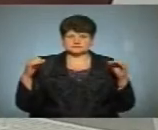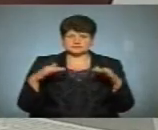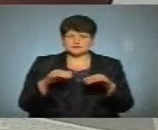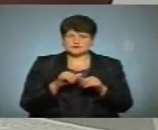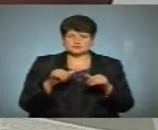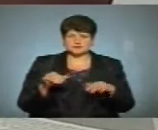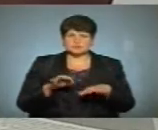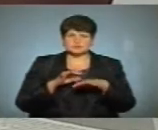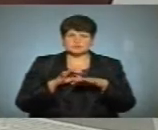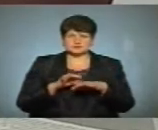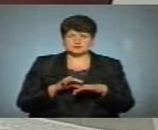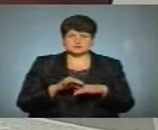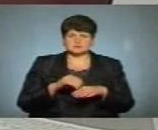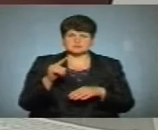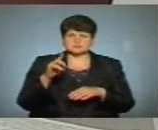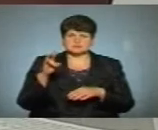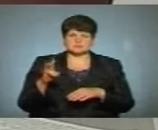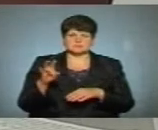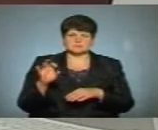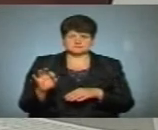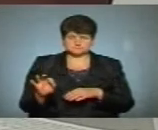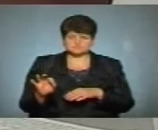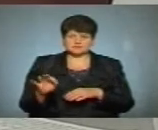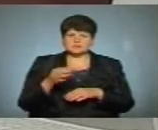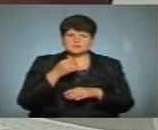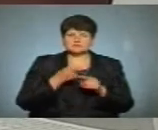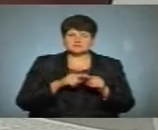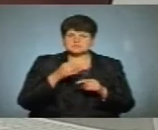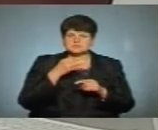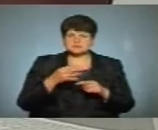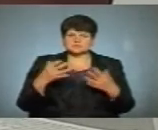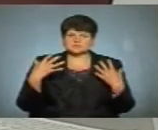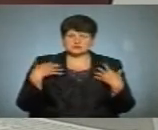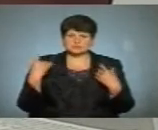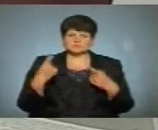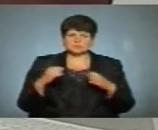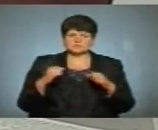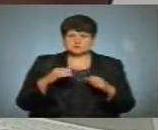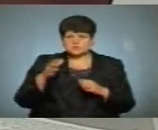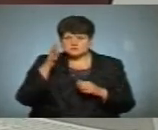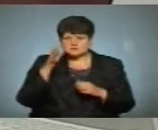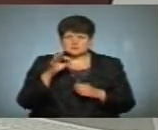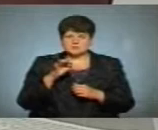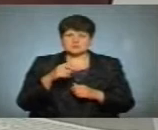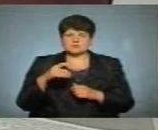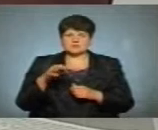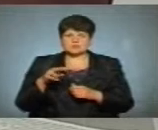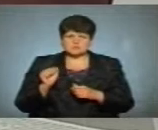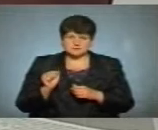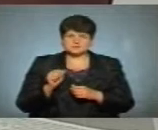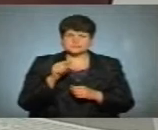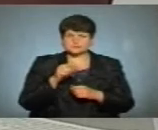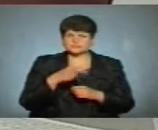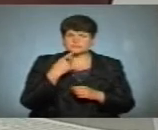поширюється на проведення зовнішнього незалежного оцінювання. Про це розповіла начальниця обласного управління освіти і науки Ольга Хома. За її